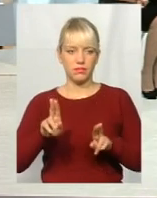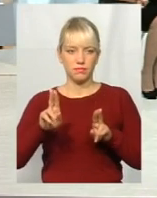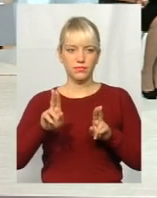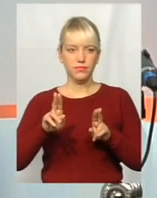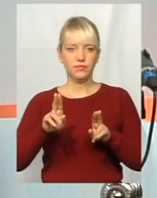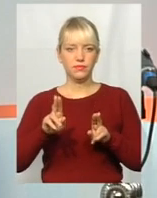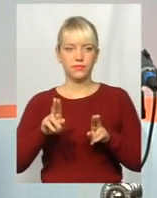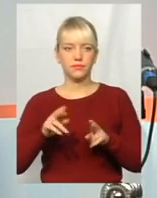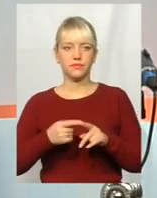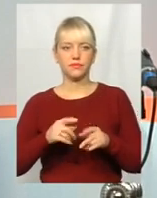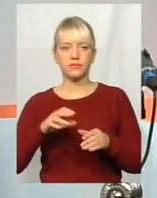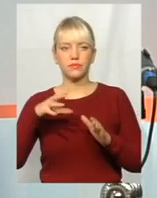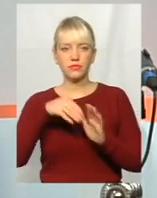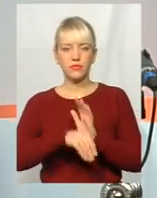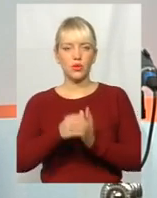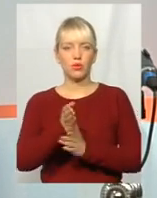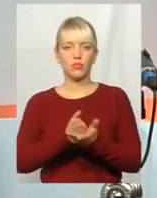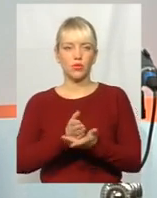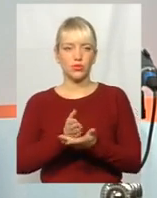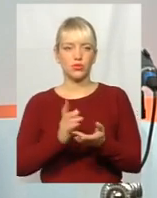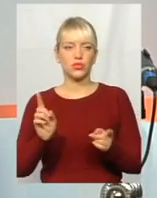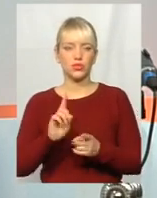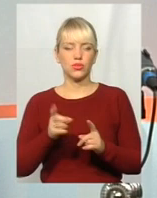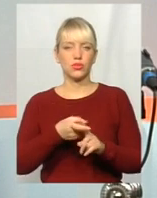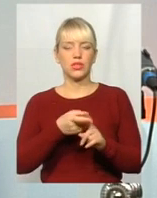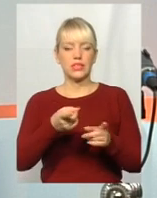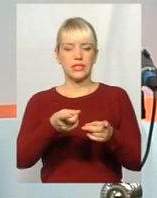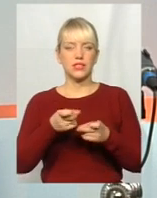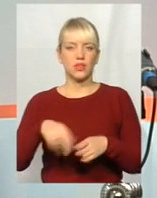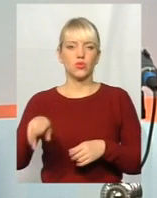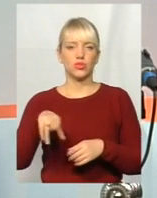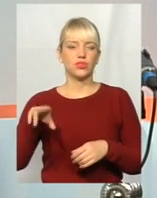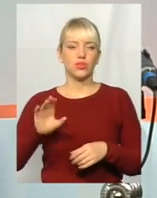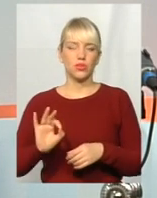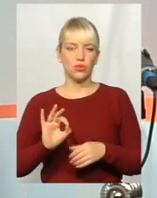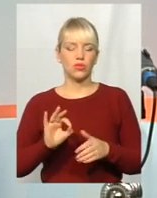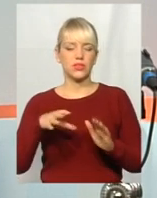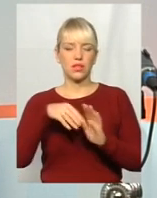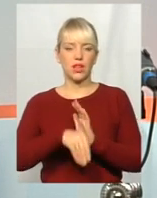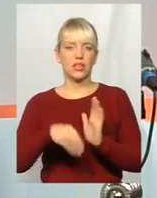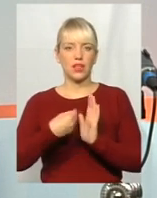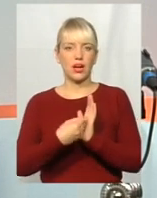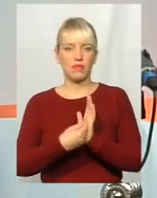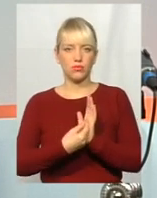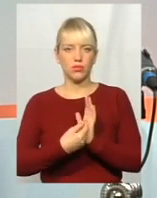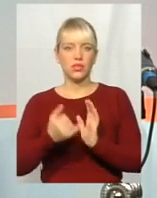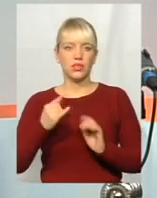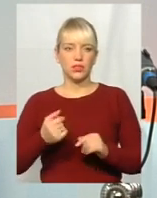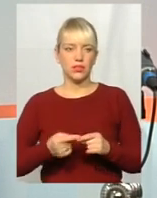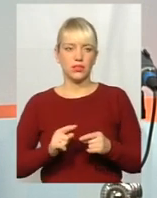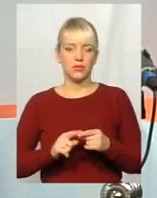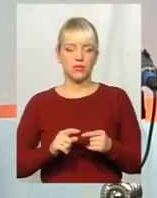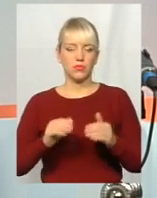в переліку послуг, що залучені до складу тарифу квартирної